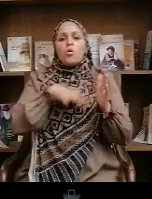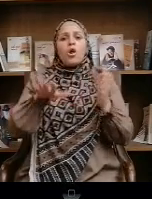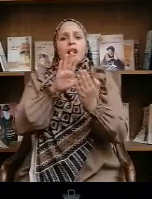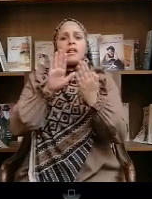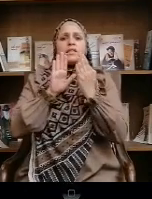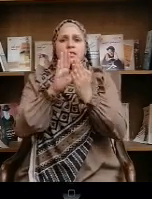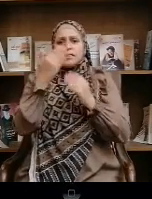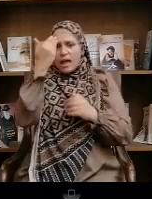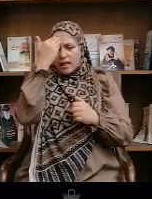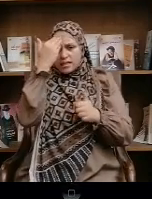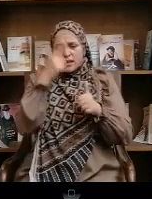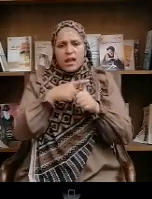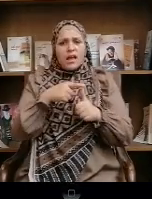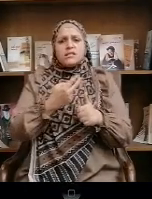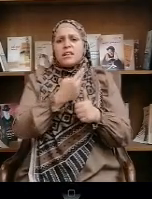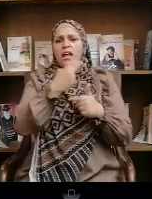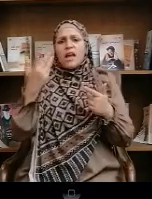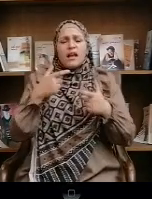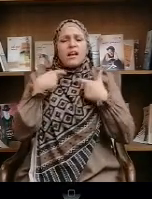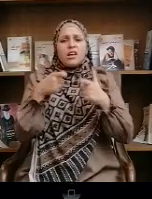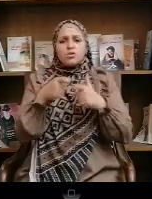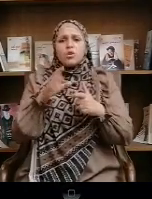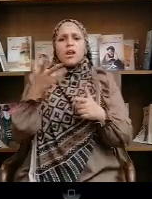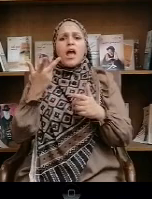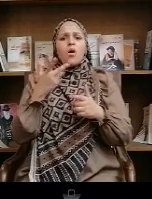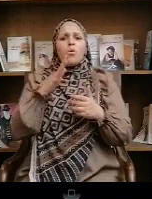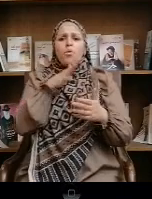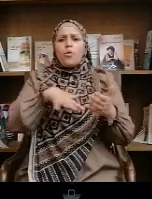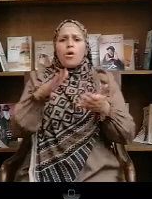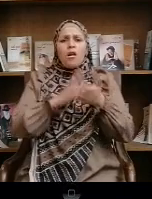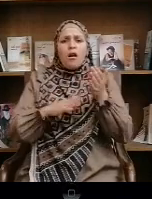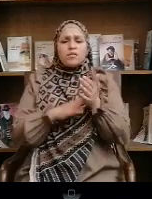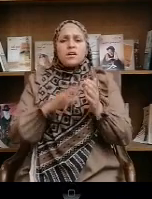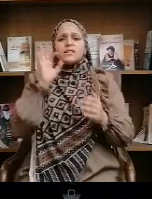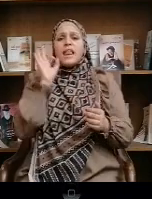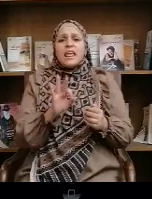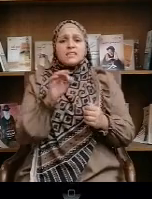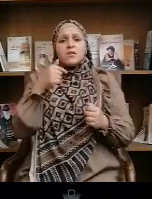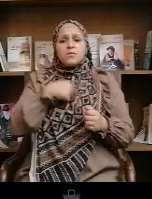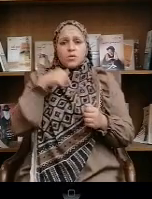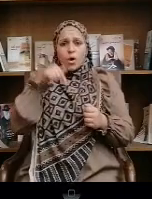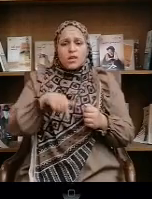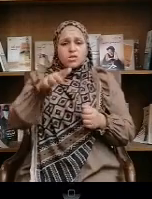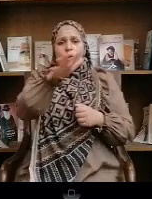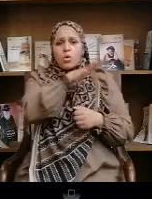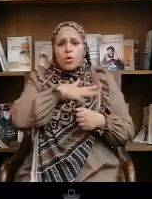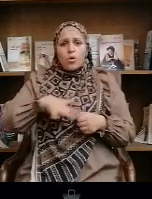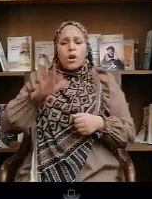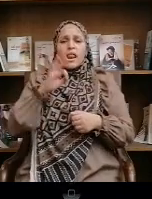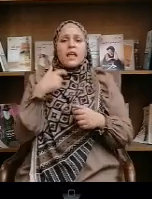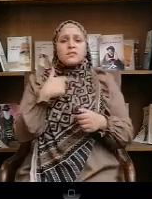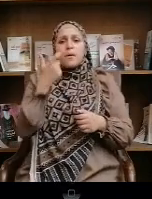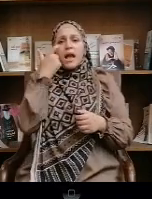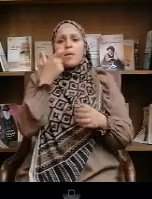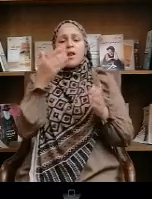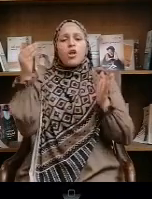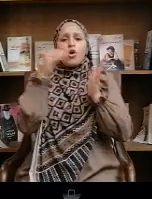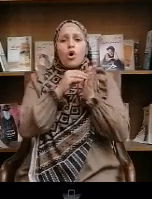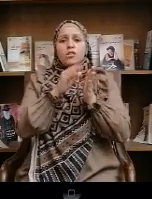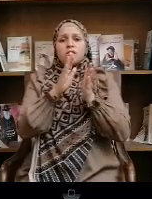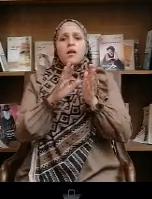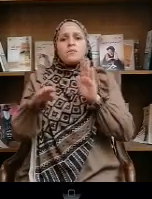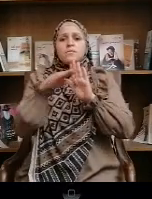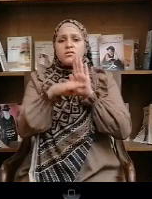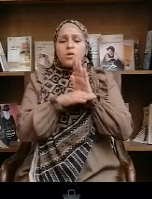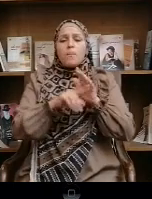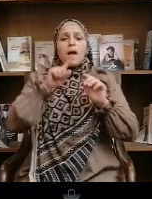التحديات والهجمات الالكترونيه اللي بتواجهنا والتهديدات دي تخلينا نضع مع بعض اجنده عالميه